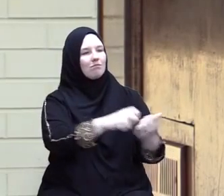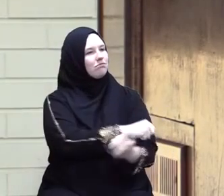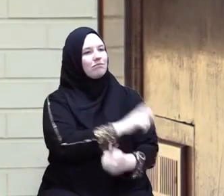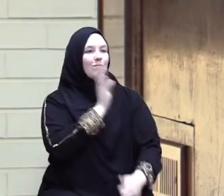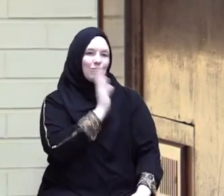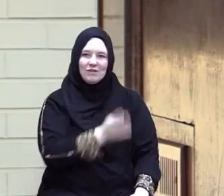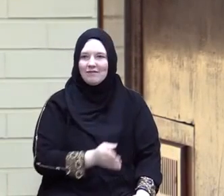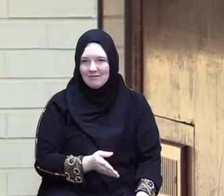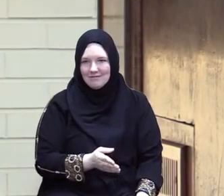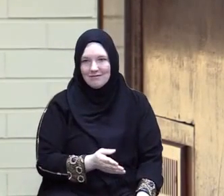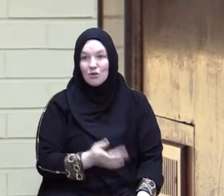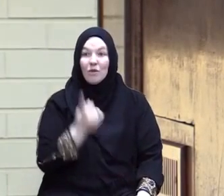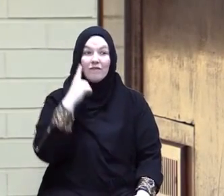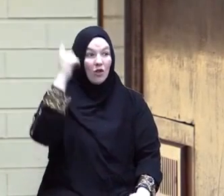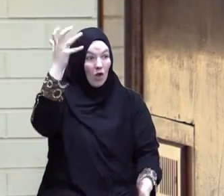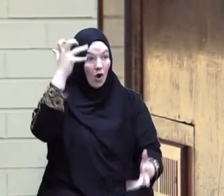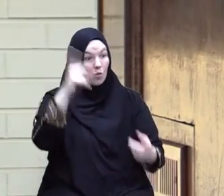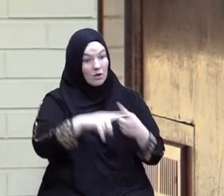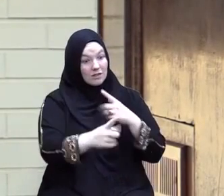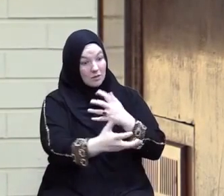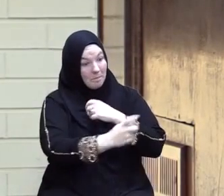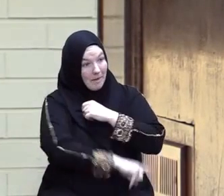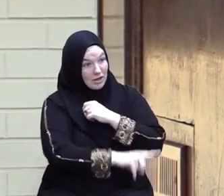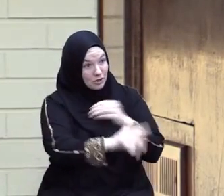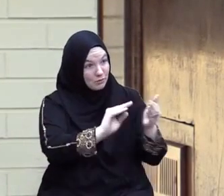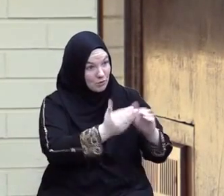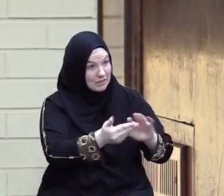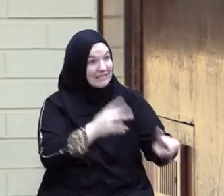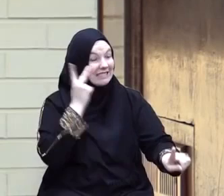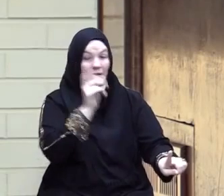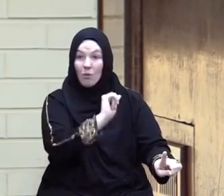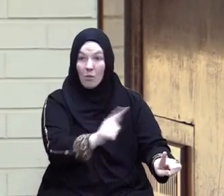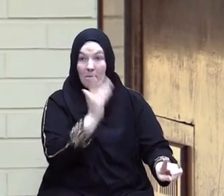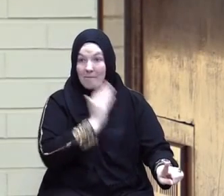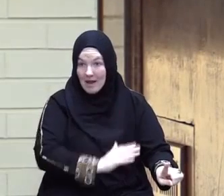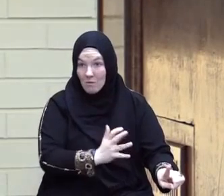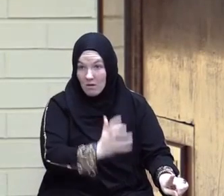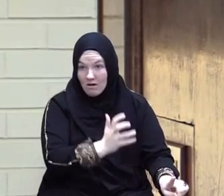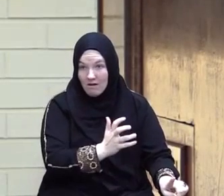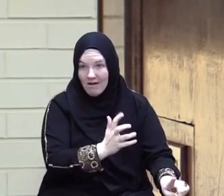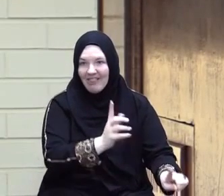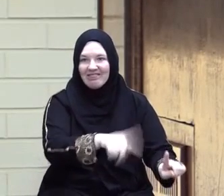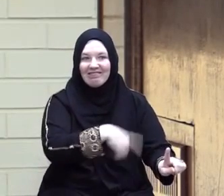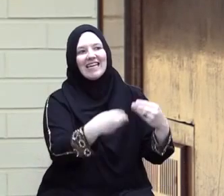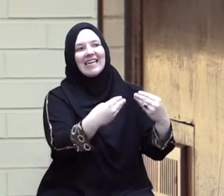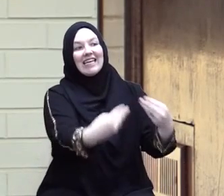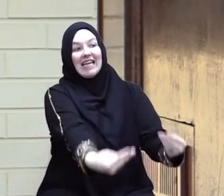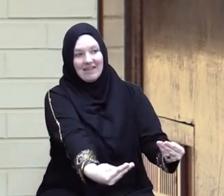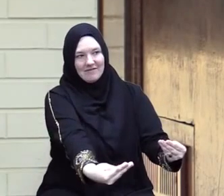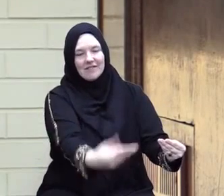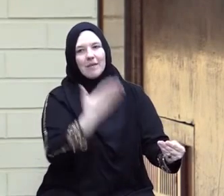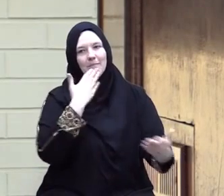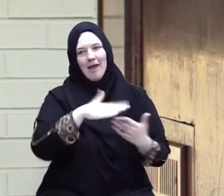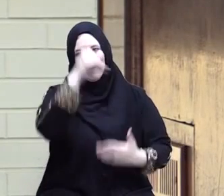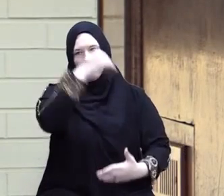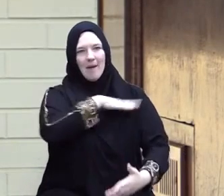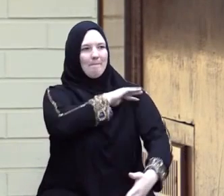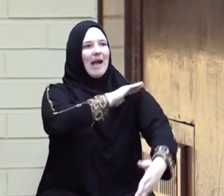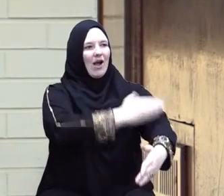أَن نُهْلِكَ قَرْيَةً أَمَرْنَا مُتْرَفِيهَا. In other recitation, it